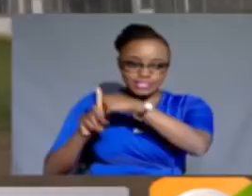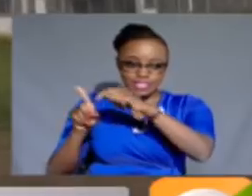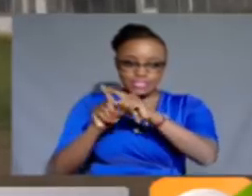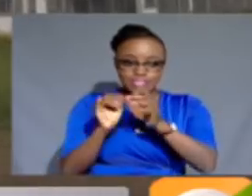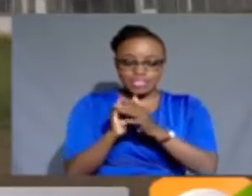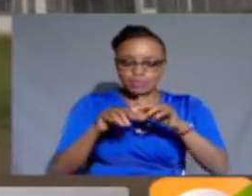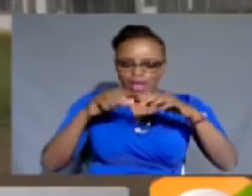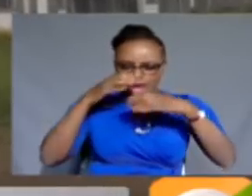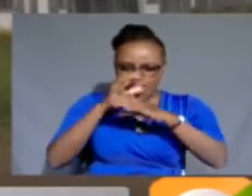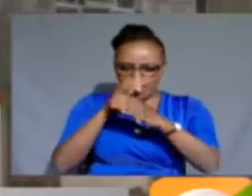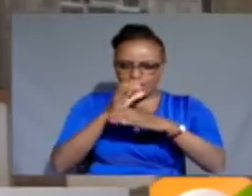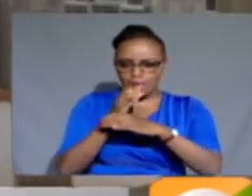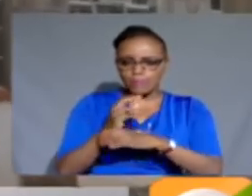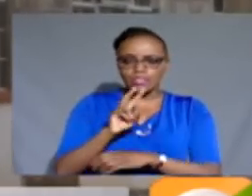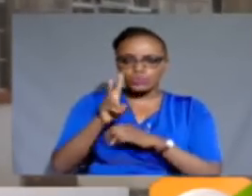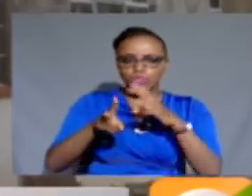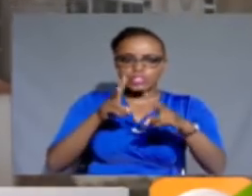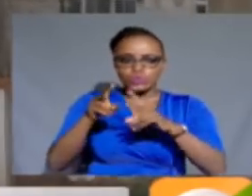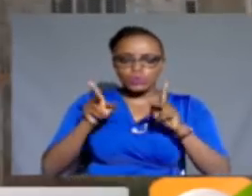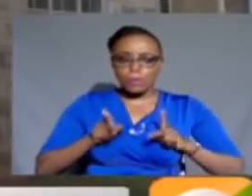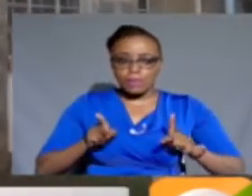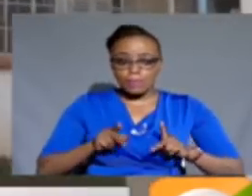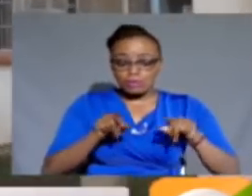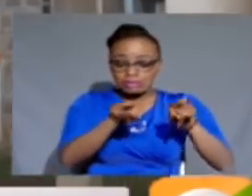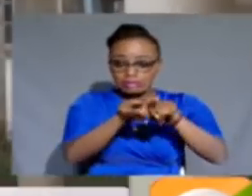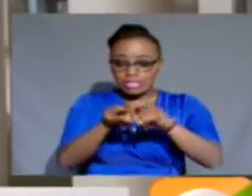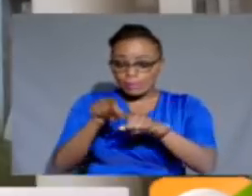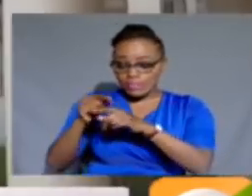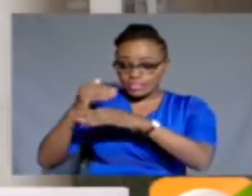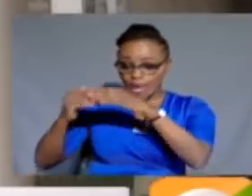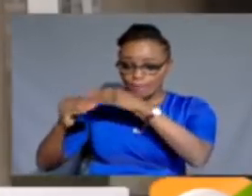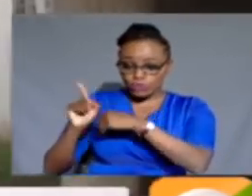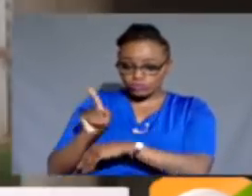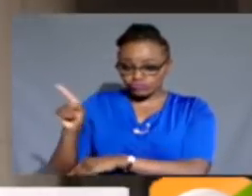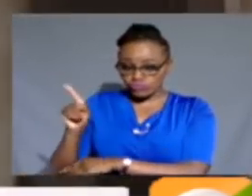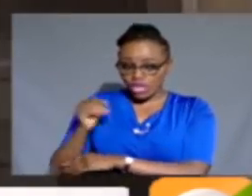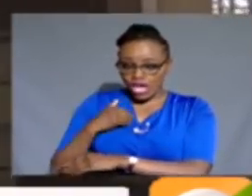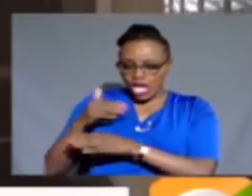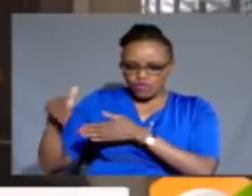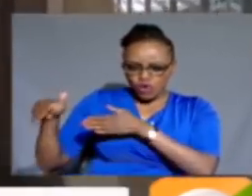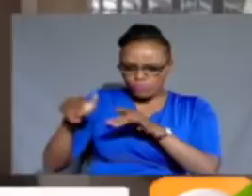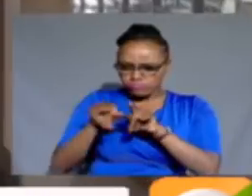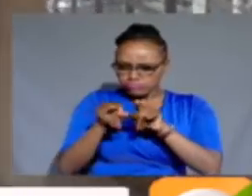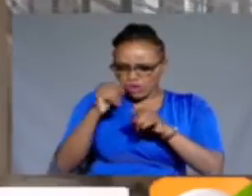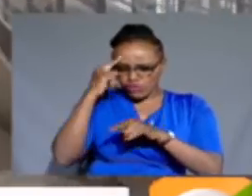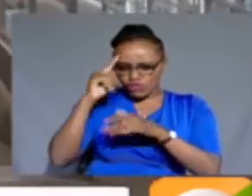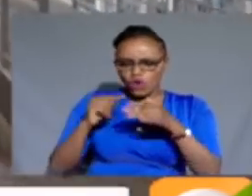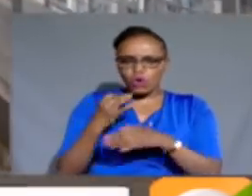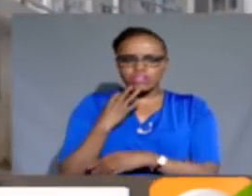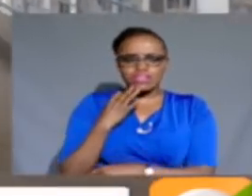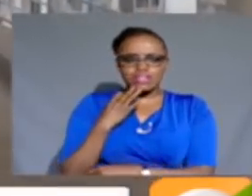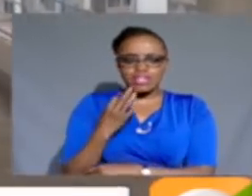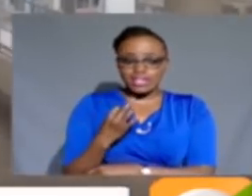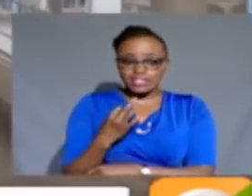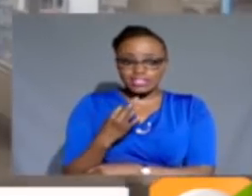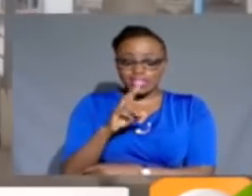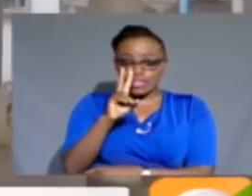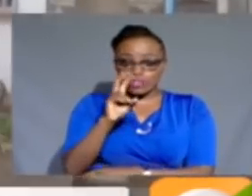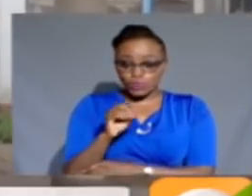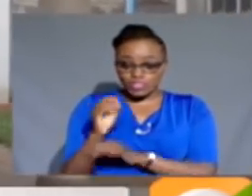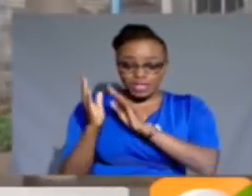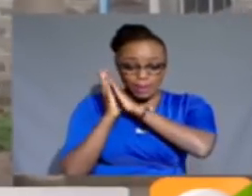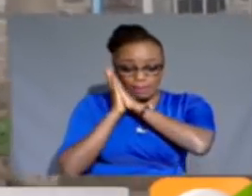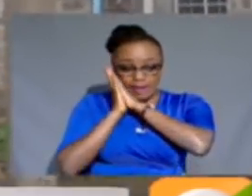maabara 22. Aidha, jumba hili lina nafasi ya vitanda 320.